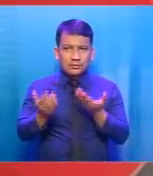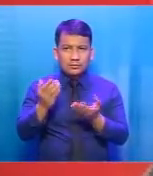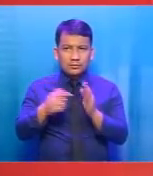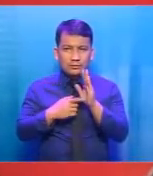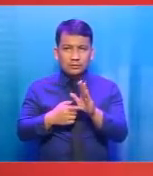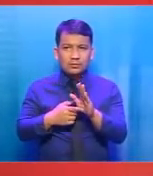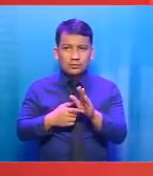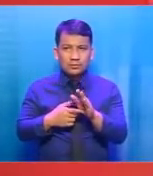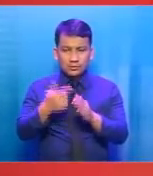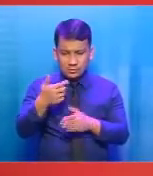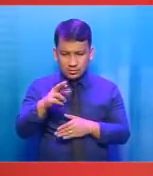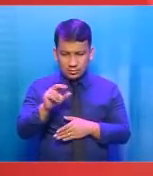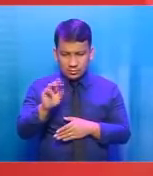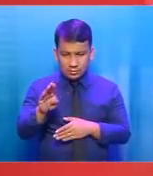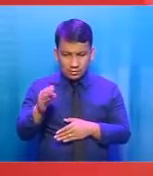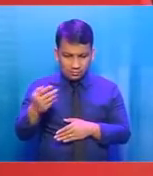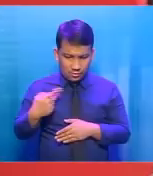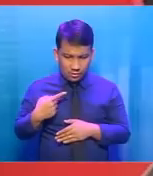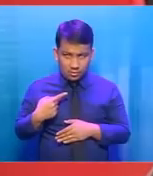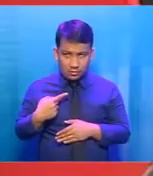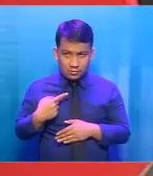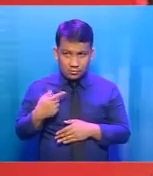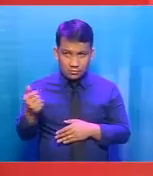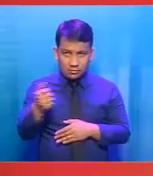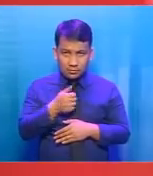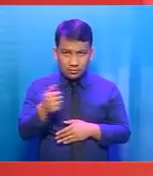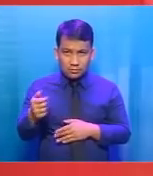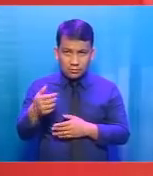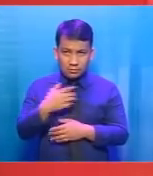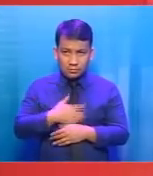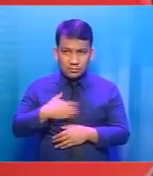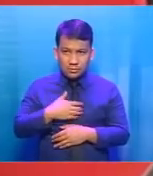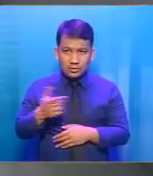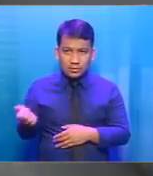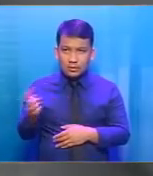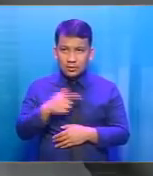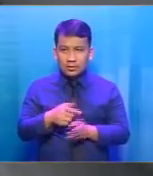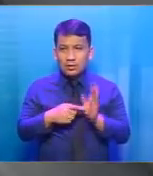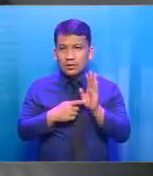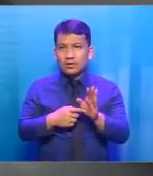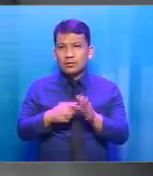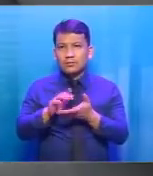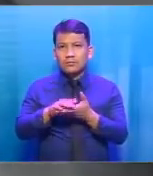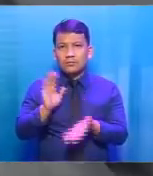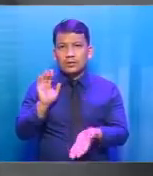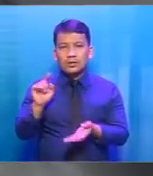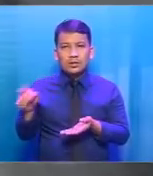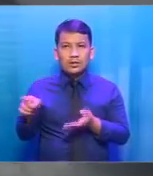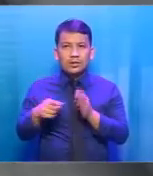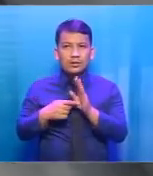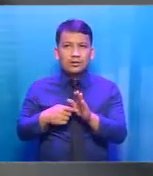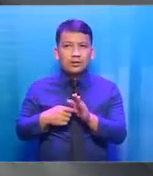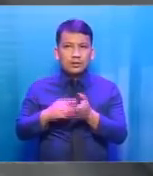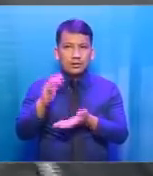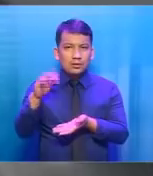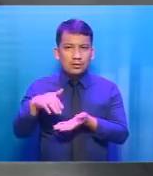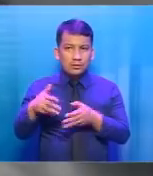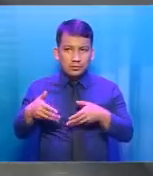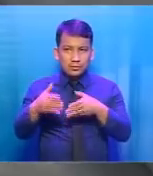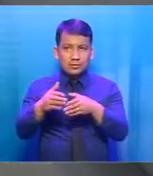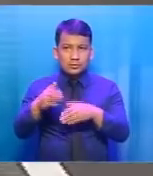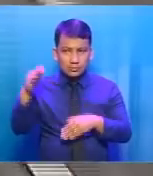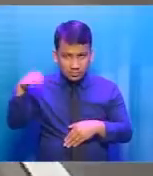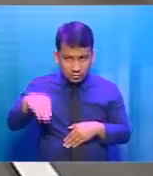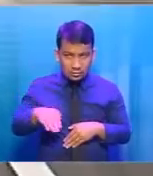yan, nag-grab ako. Oh. Yung pasahero magre-reklamo yan. Na mataas yung, ano, imbis na padaanin kami sa